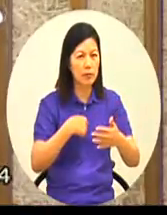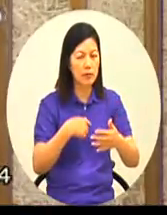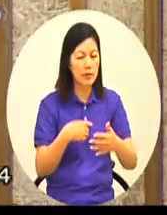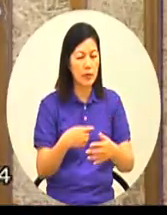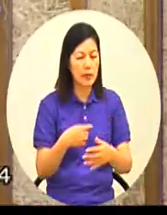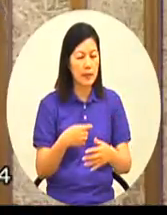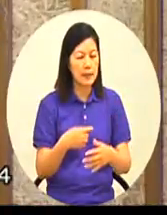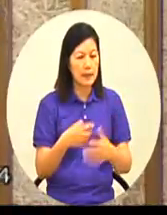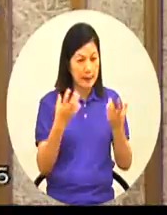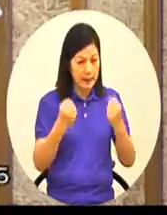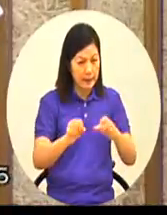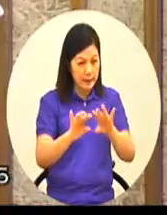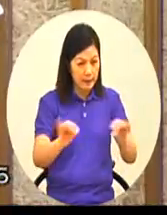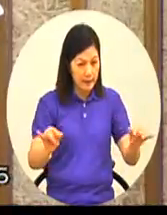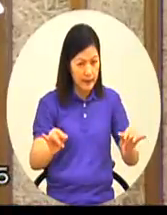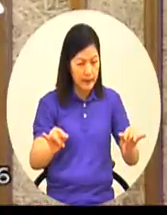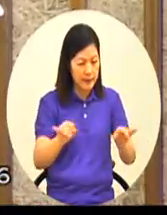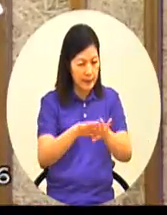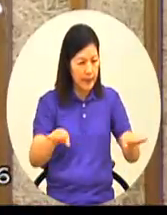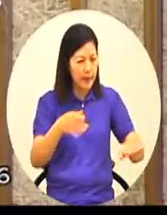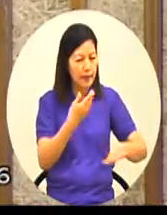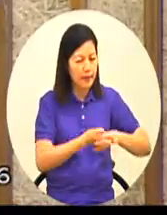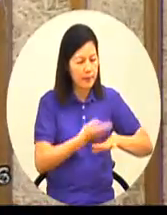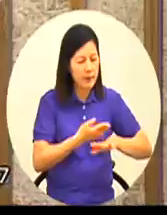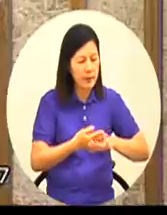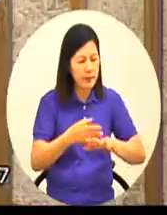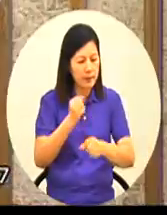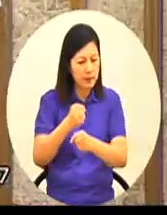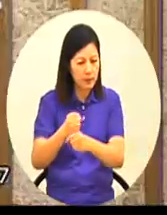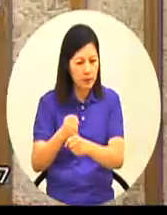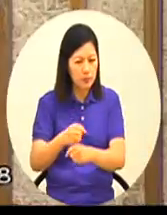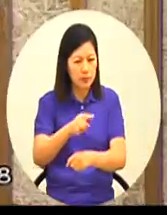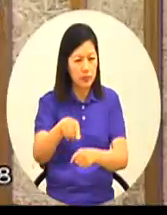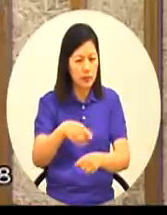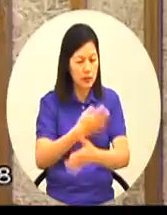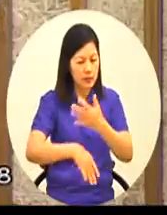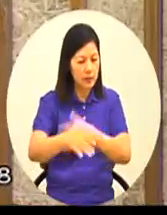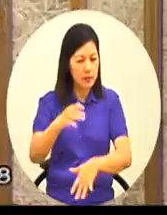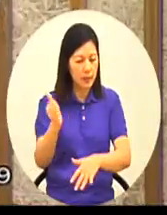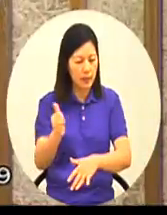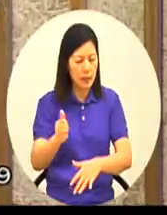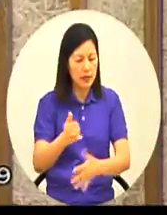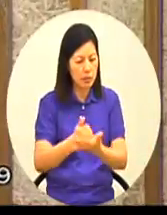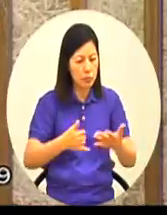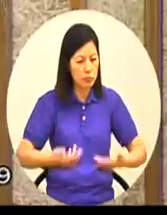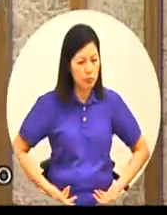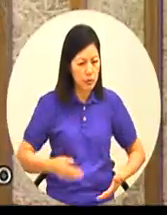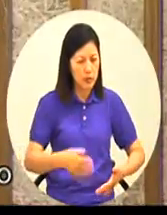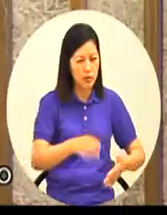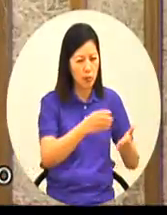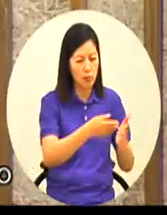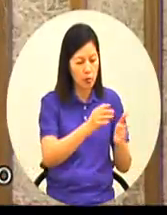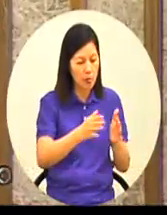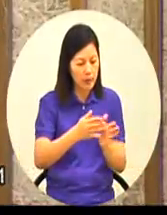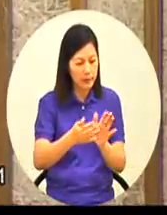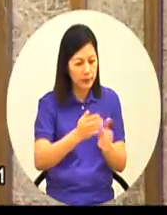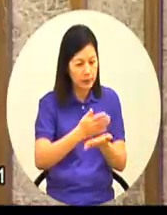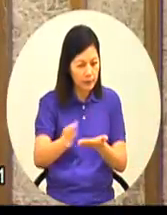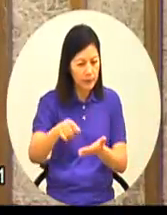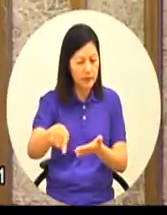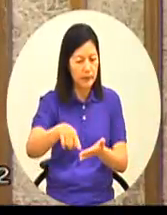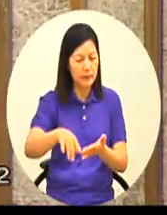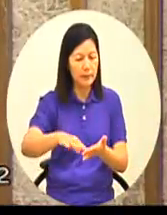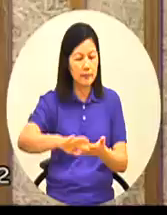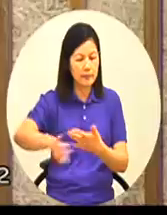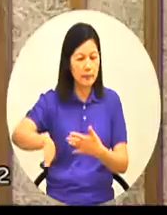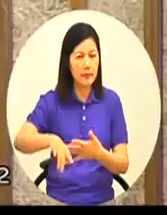地 安心就业为原则，所以我们对于身心障碍或即将退休的，我们排除在移拨的范围内，甚至已有